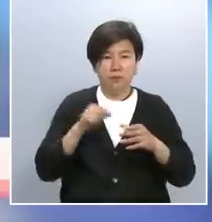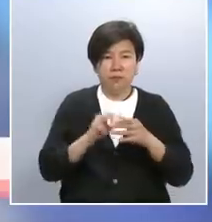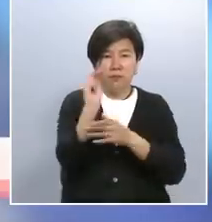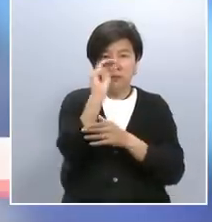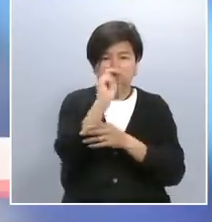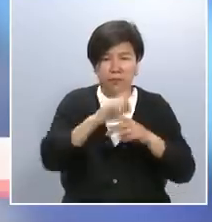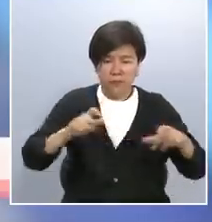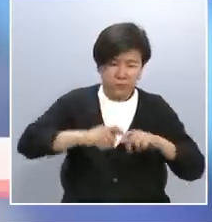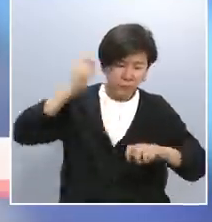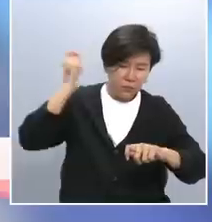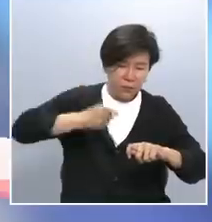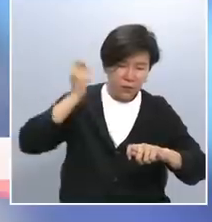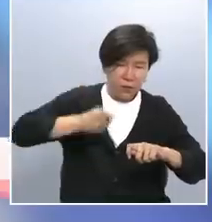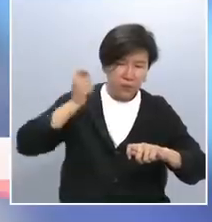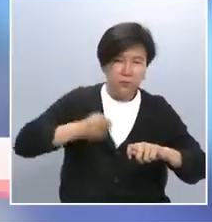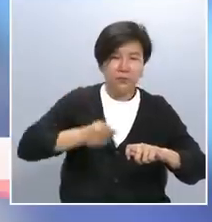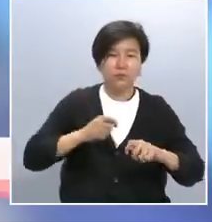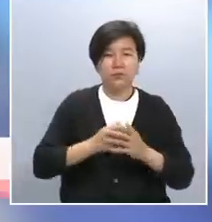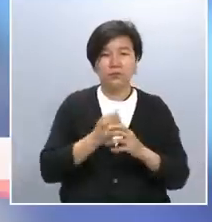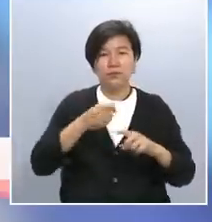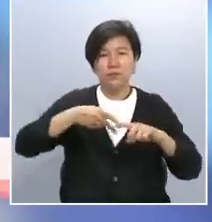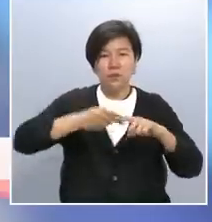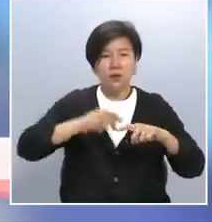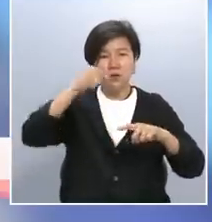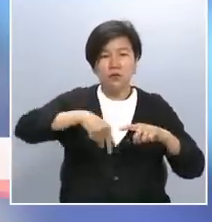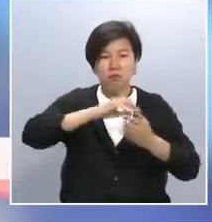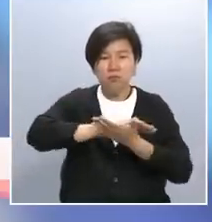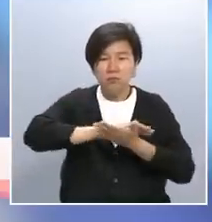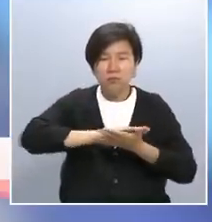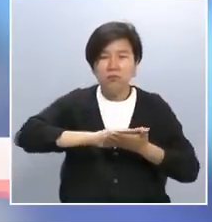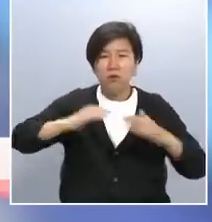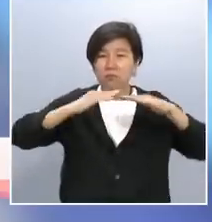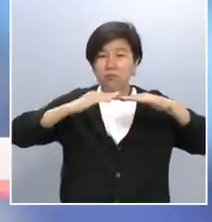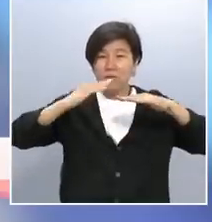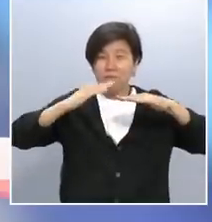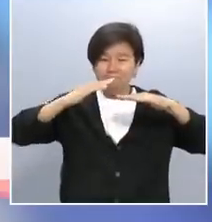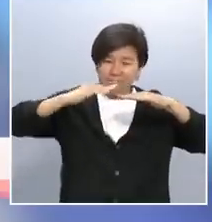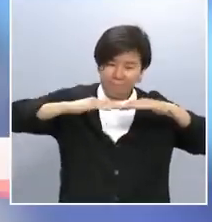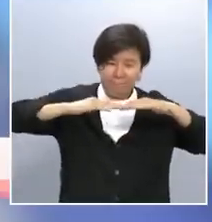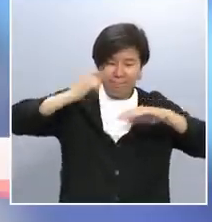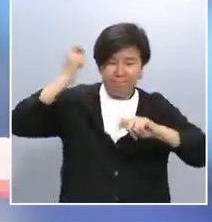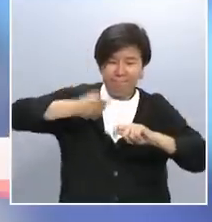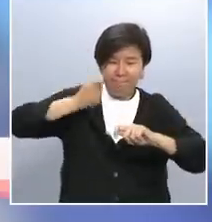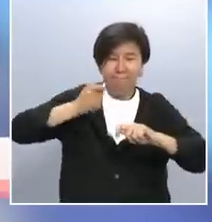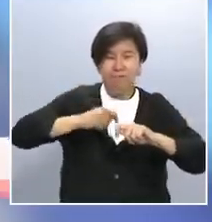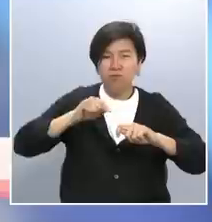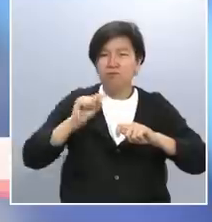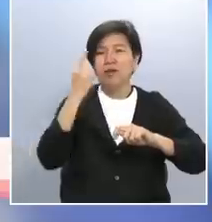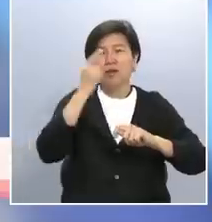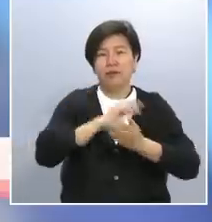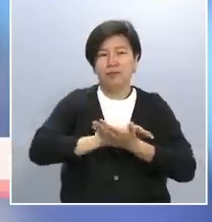มาซ่อมแซมที่ที่สะพานแห่งนี้เรียบร้อยแล้วนะครับขอบคุณจริงๆนะครับที่ให้ความร่วมมือเป็นอย่างดี